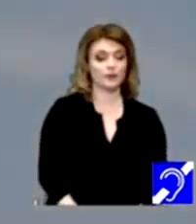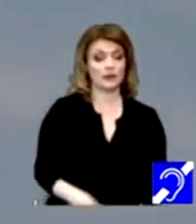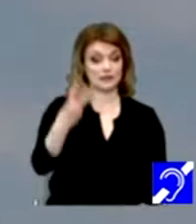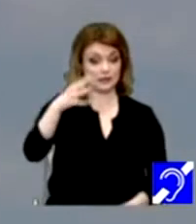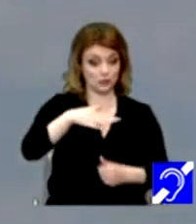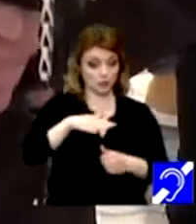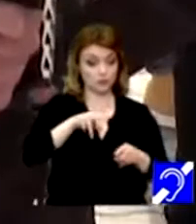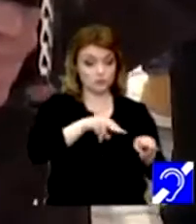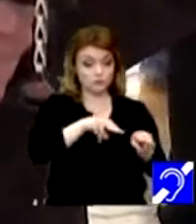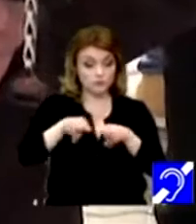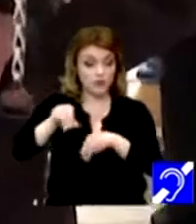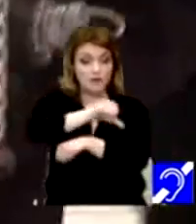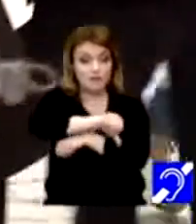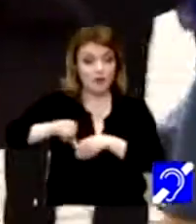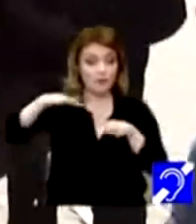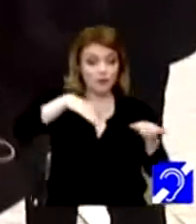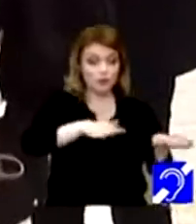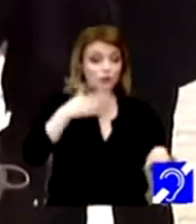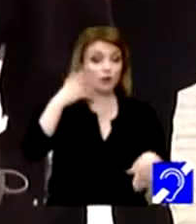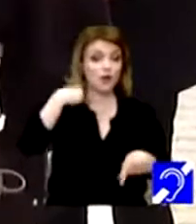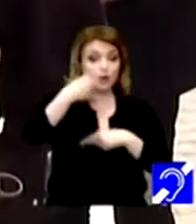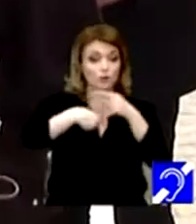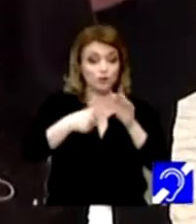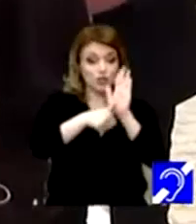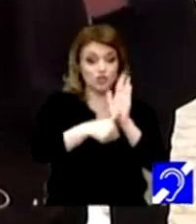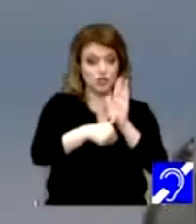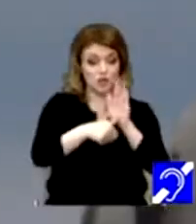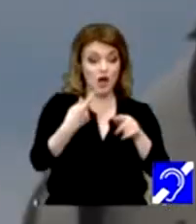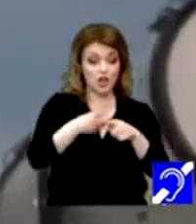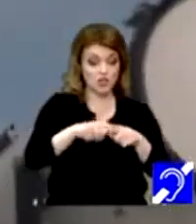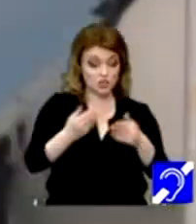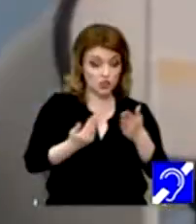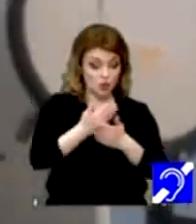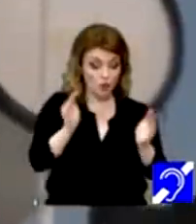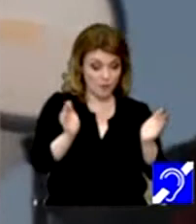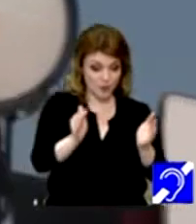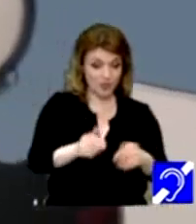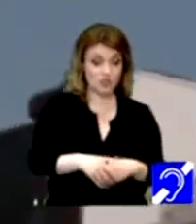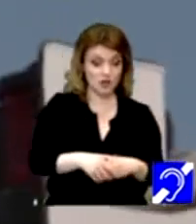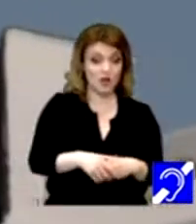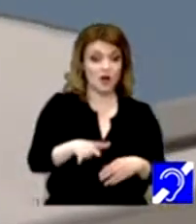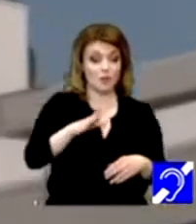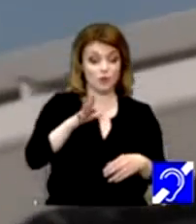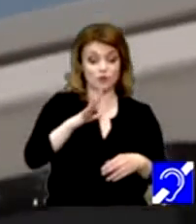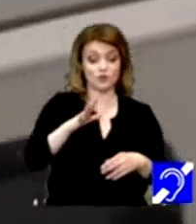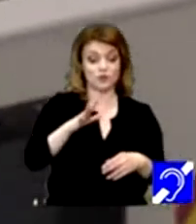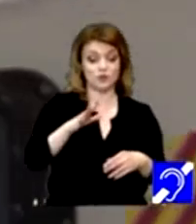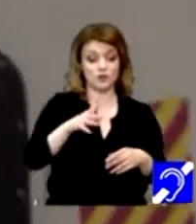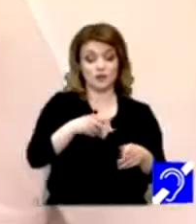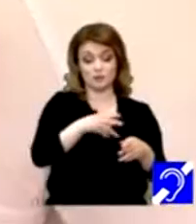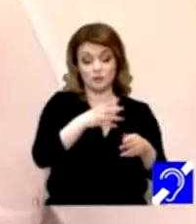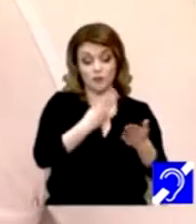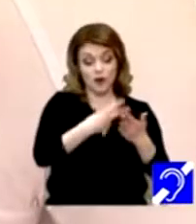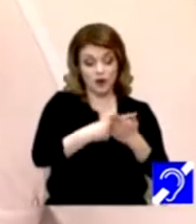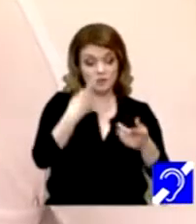Trei drone vor supraveghea frontiera maritimă a României în următoarele 6 luni. Aparatele de mici dimensiuni vor fi operate din Mangalia și vor transmite în timp real date